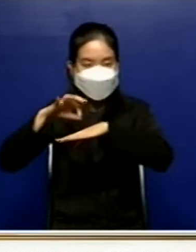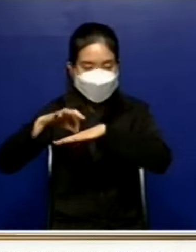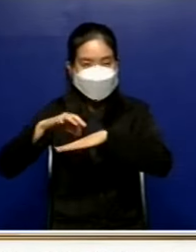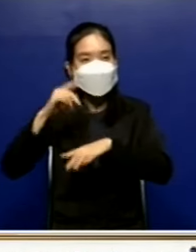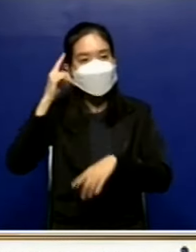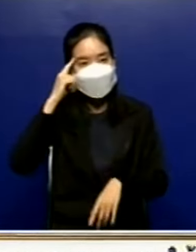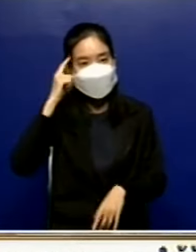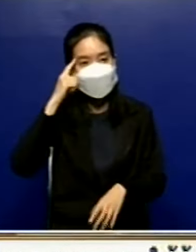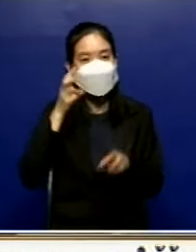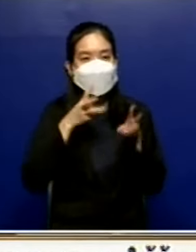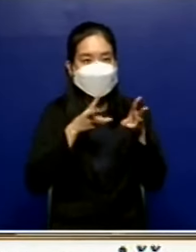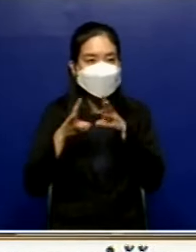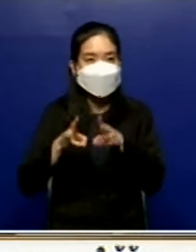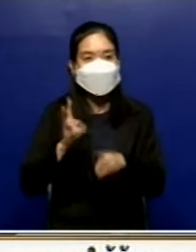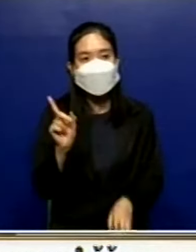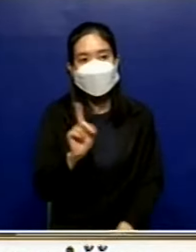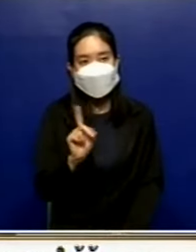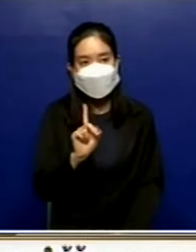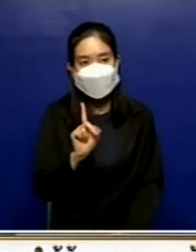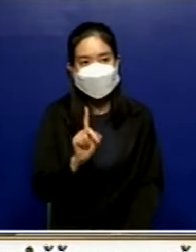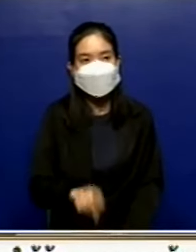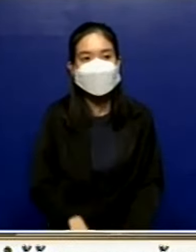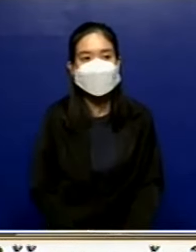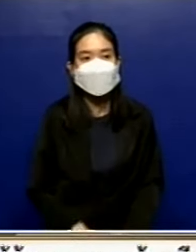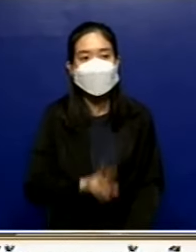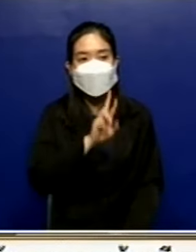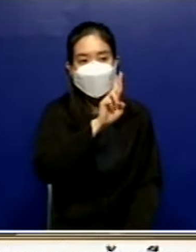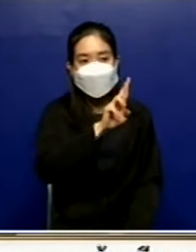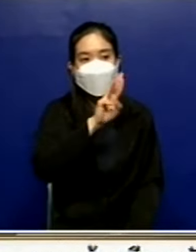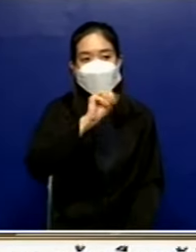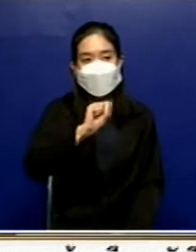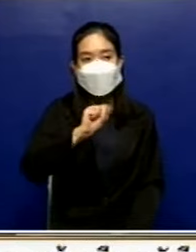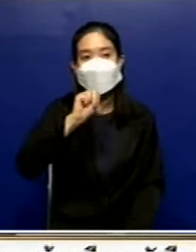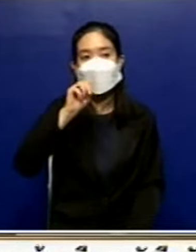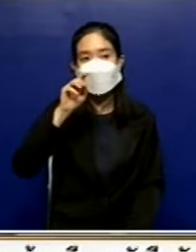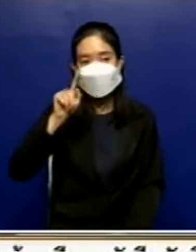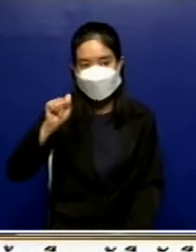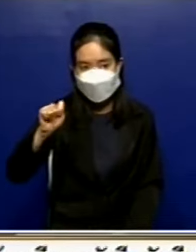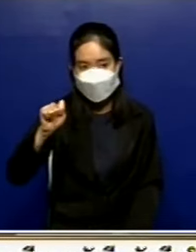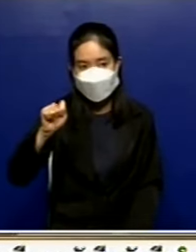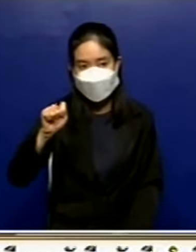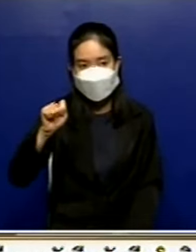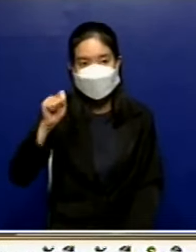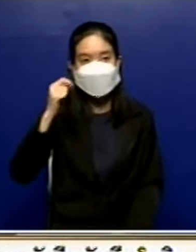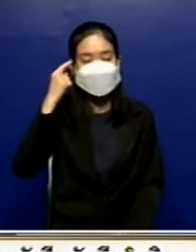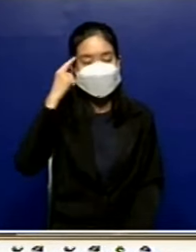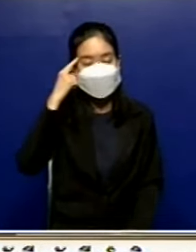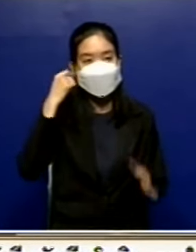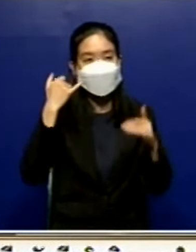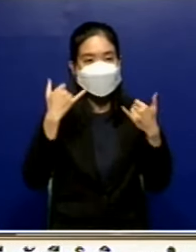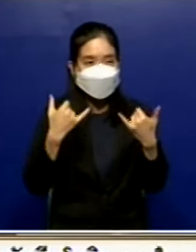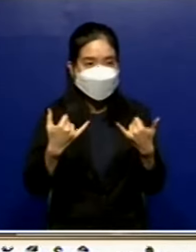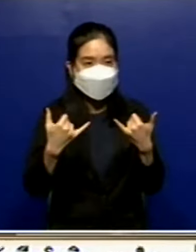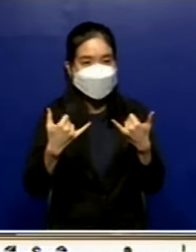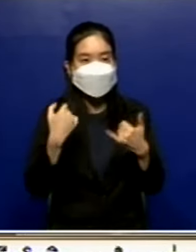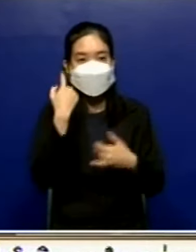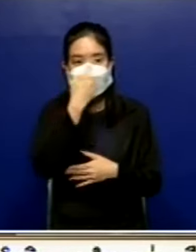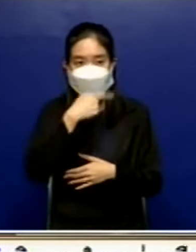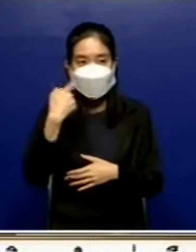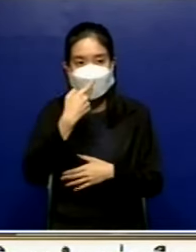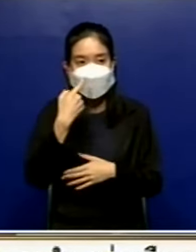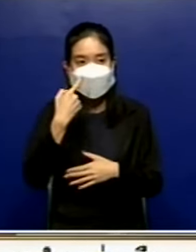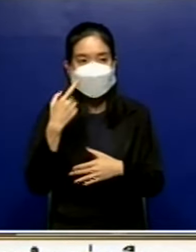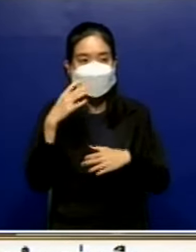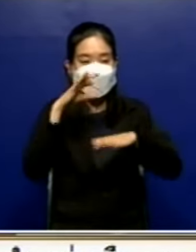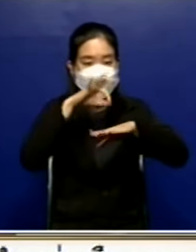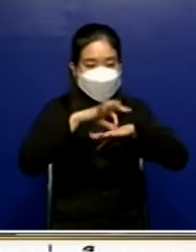ท่านกาศาพว่า รฐมนตีทกคน เวลาทมีความคดตๆ ที่จะเข้ามาบริหารบ้านเมืองน